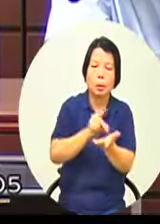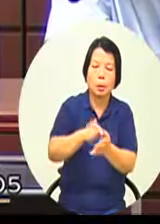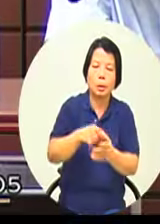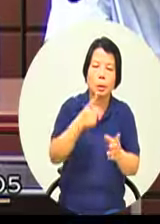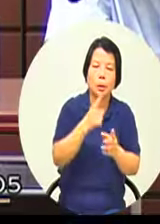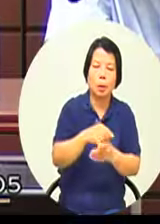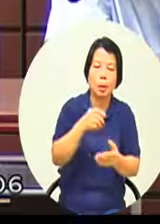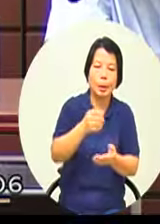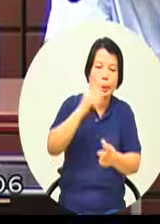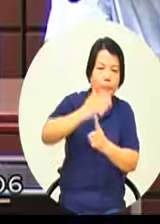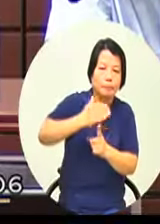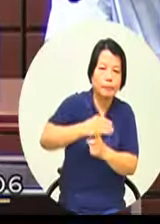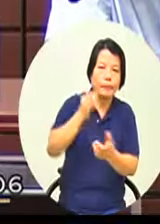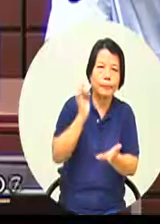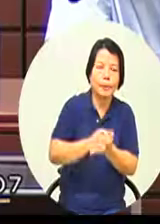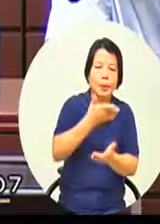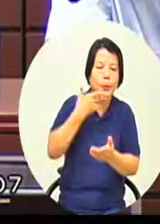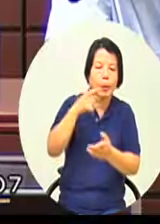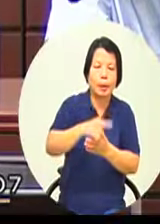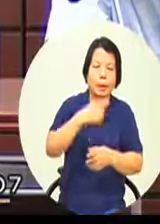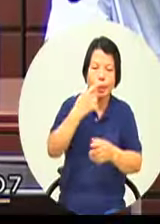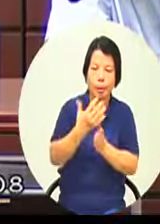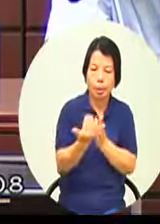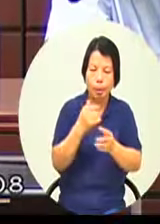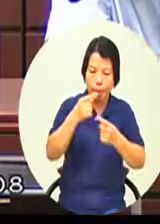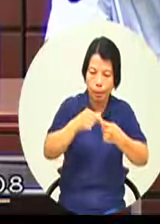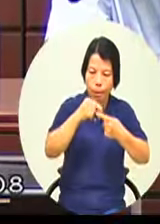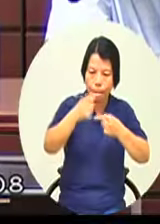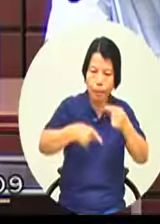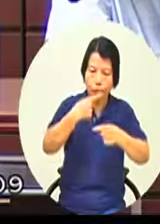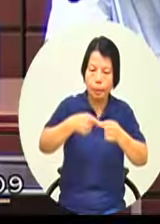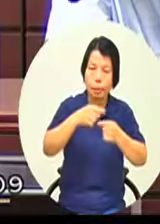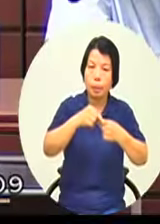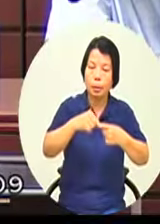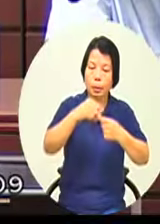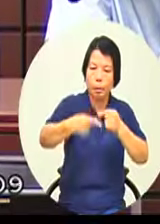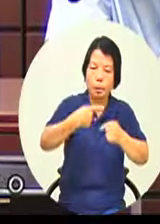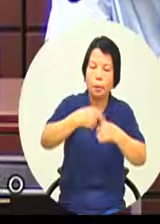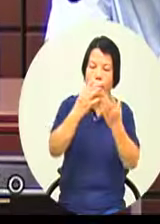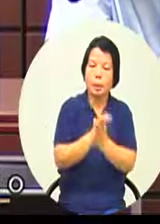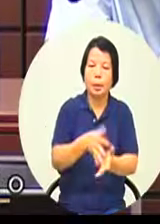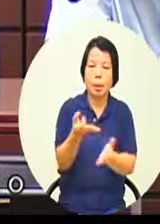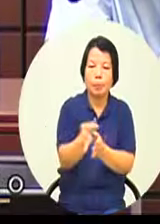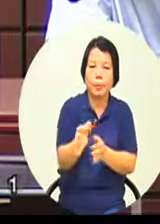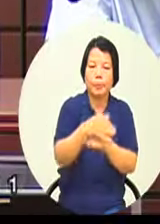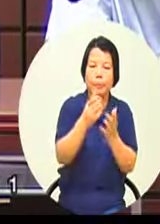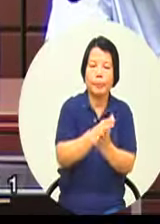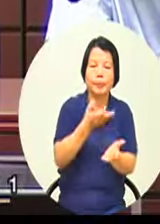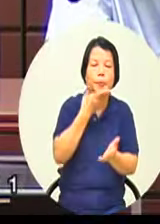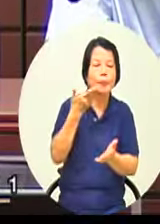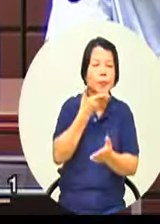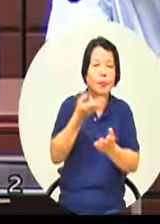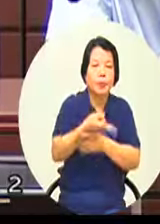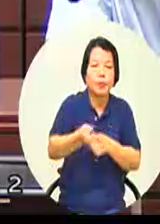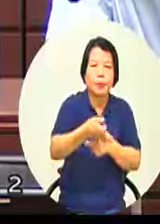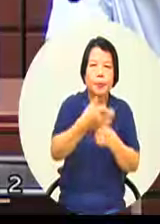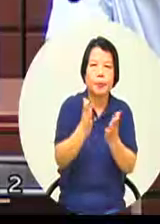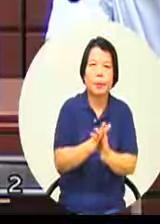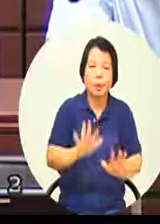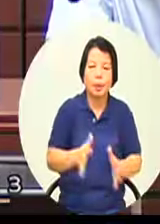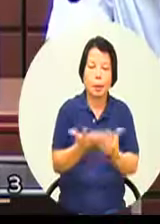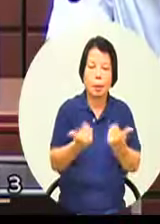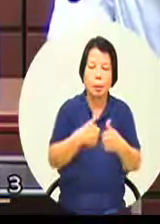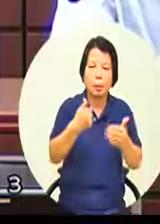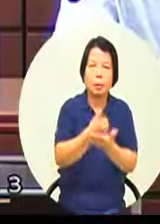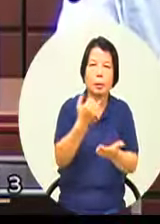1.04%，然后第一年免利息，然后第二项就是讲伊的种苗费用一公顷5万块，第三项就是有机施肥